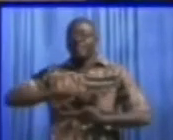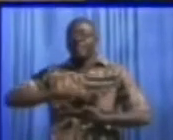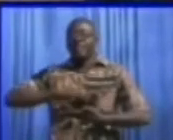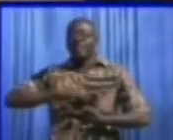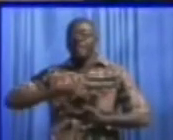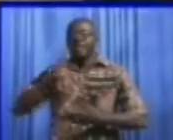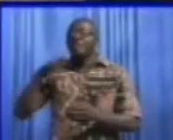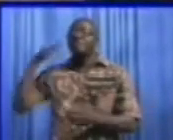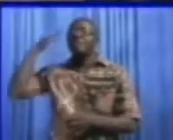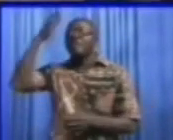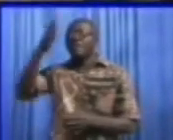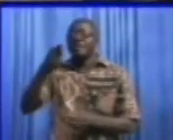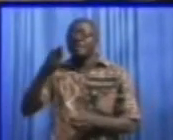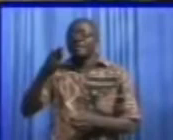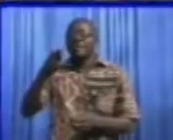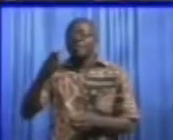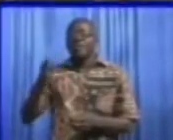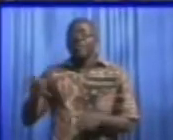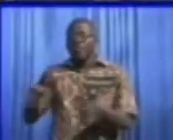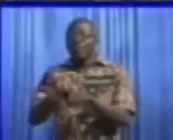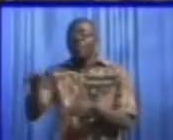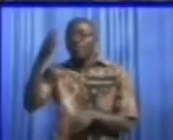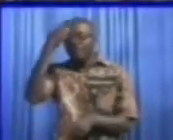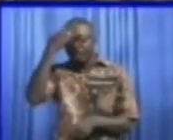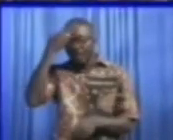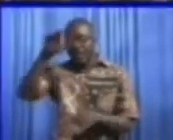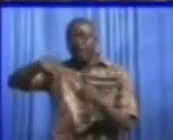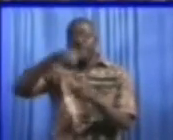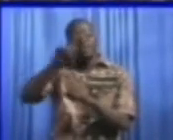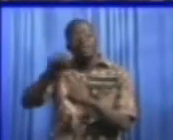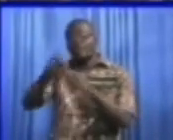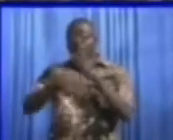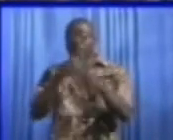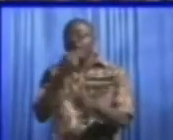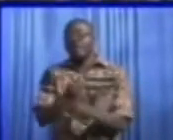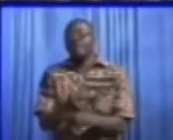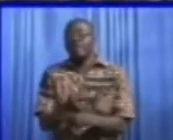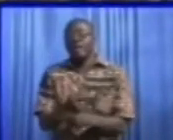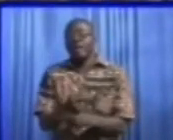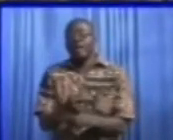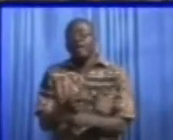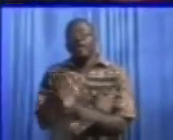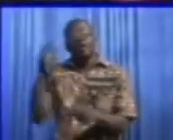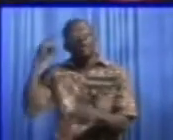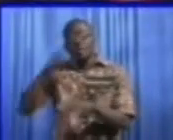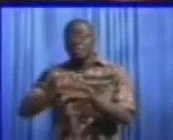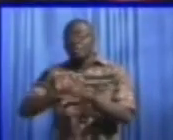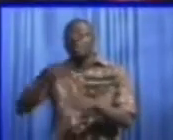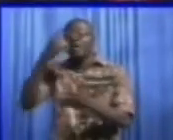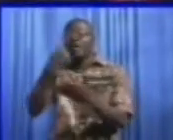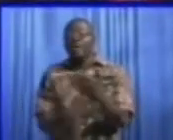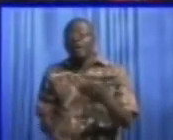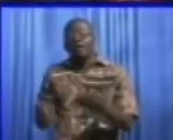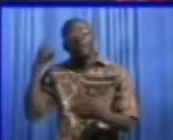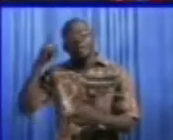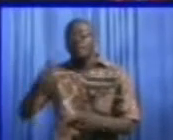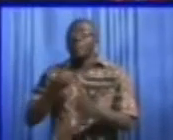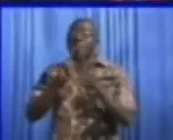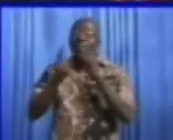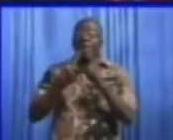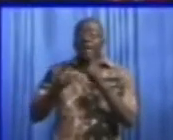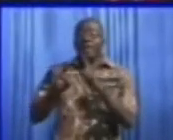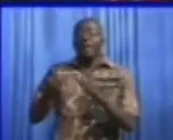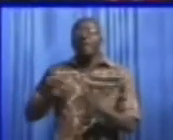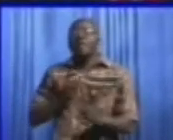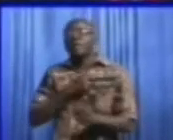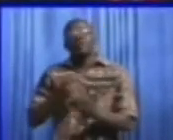perspectives, comme vous le savez très bien, prennent en compte la situation nationale. Les fronts sur lesquels la Confédération s'est déjà prononcée, nous allons